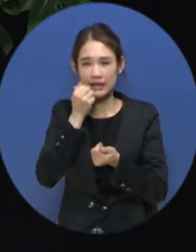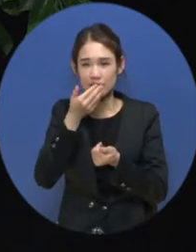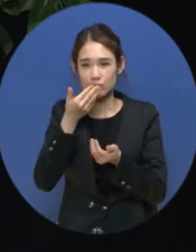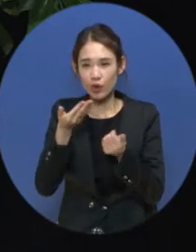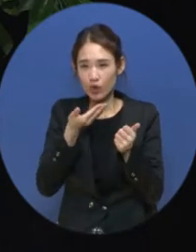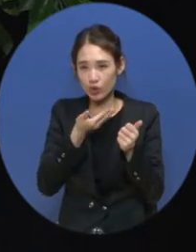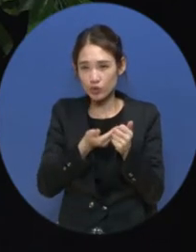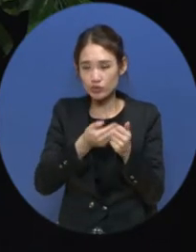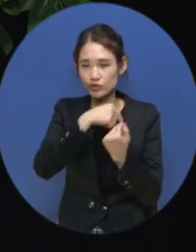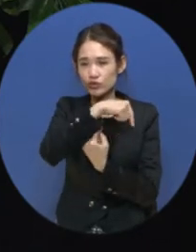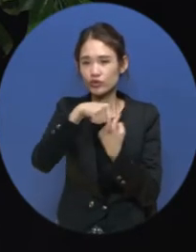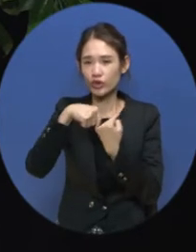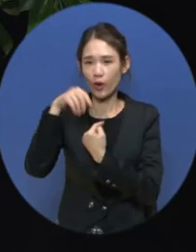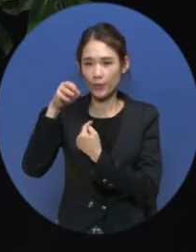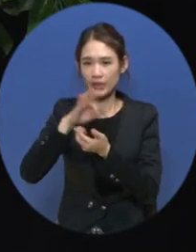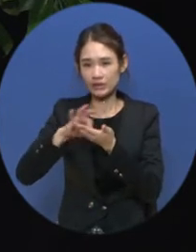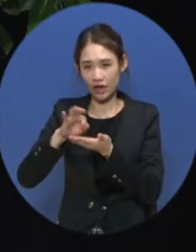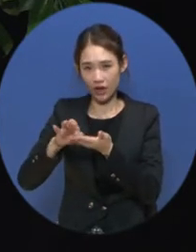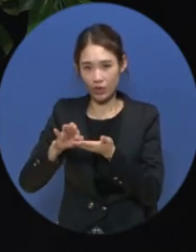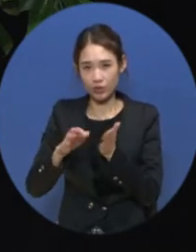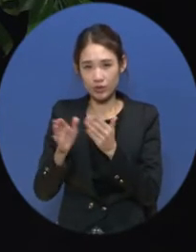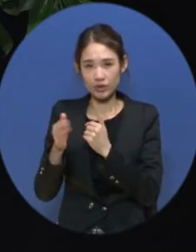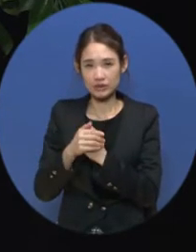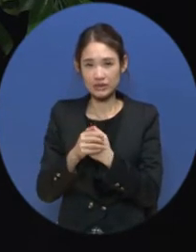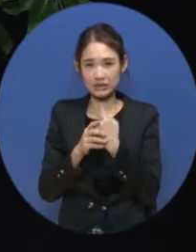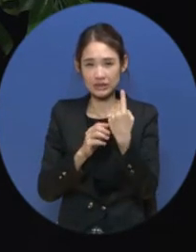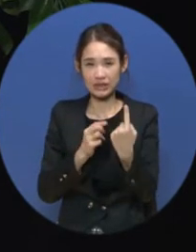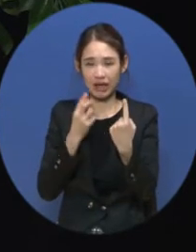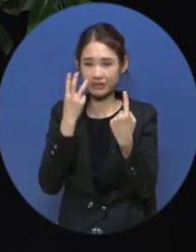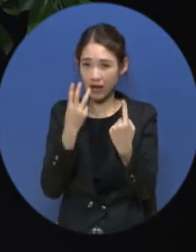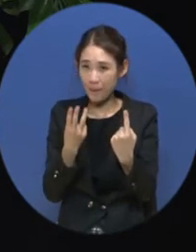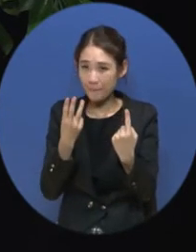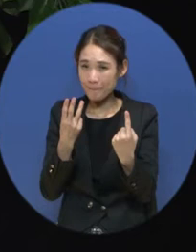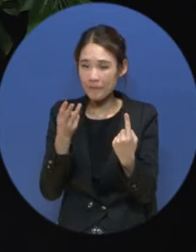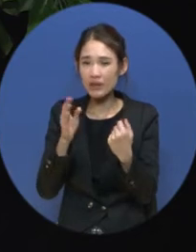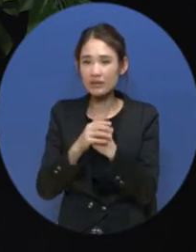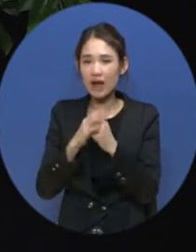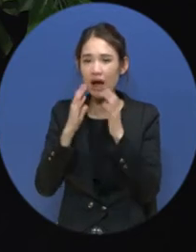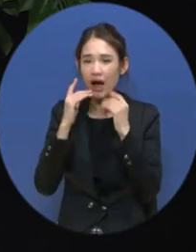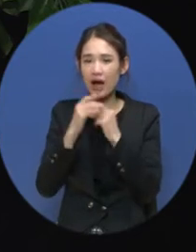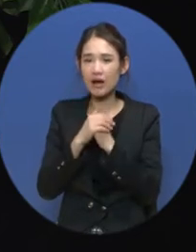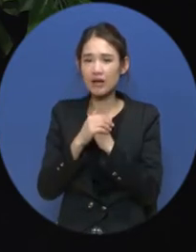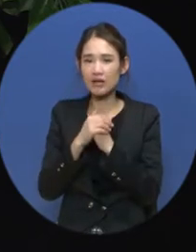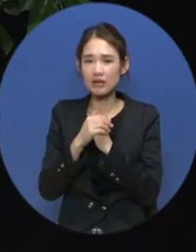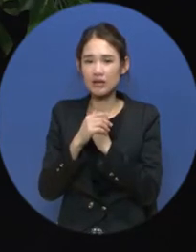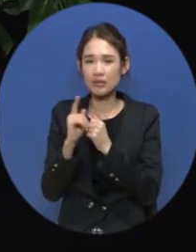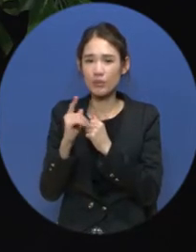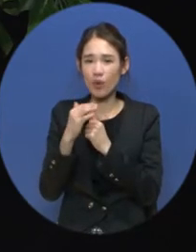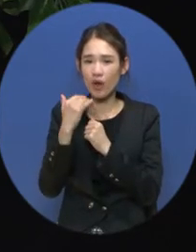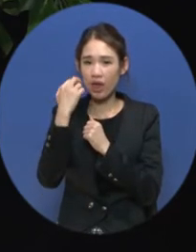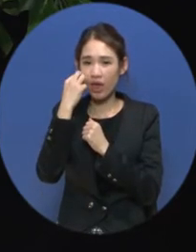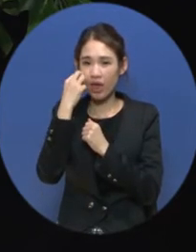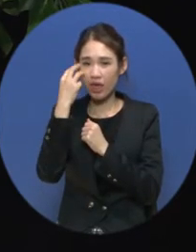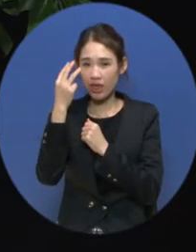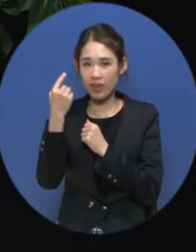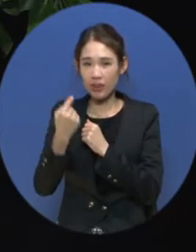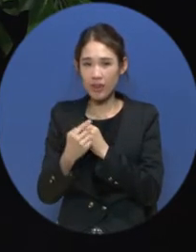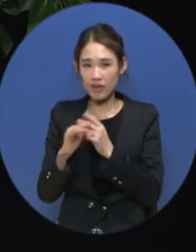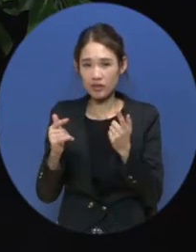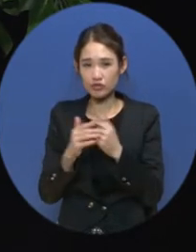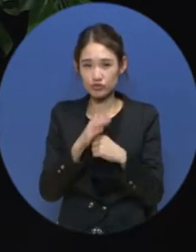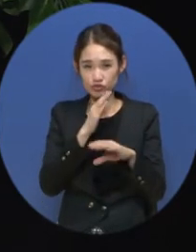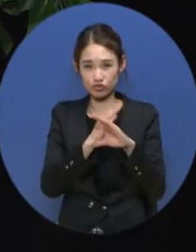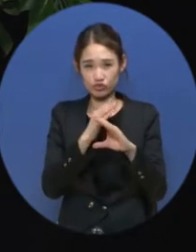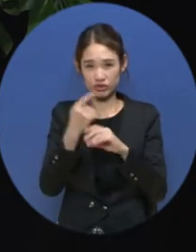운영비를 써야 되기 때문에 생각을 해보세요. 1대 3인데 아이가 중간에, 우리는 3월 똥 들어오는 게 아니라